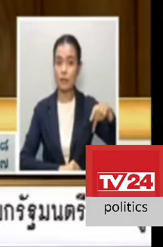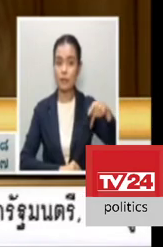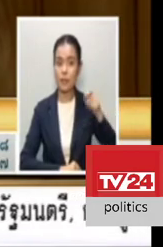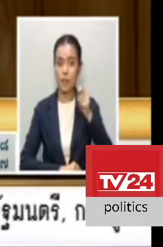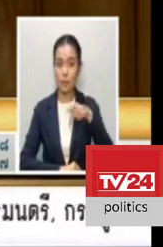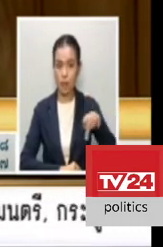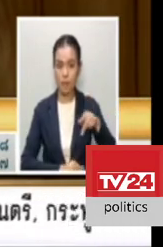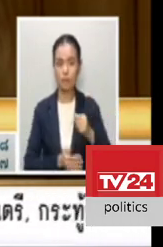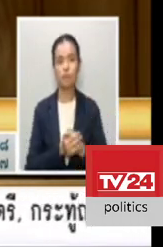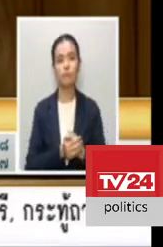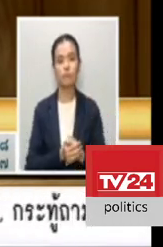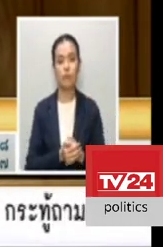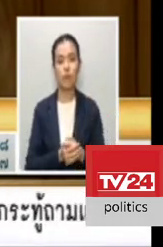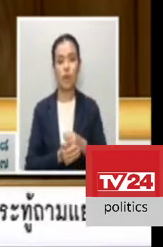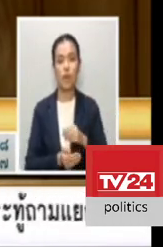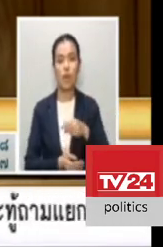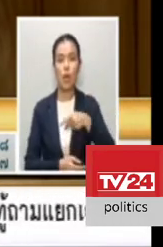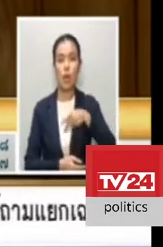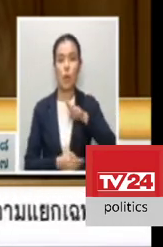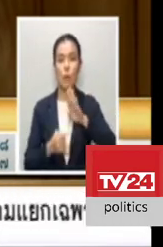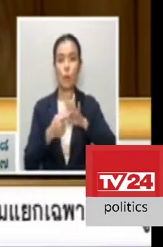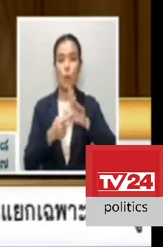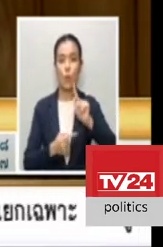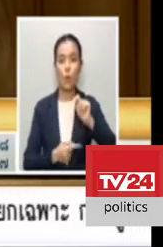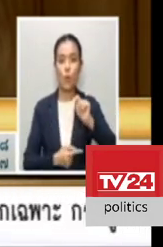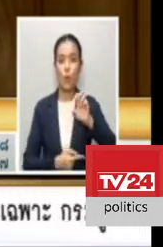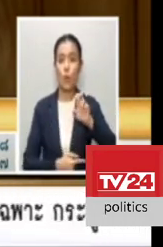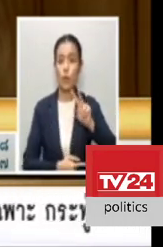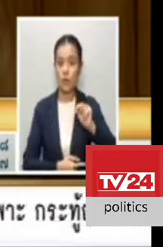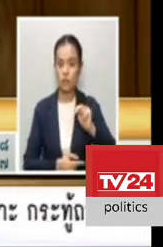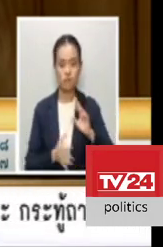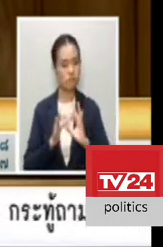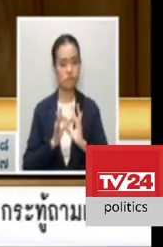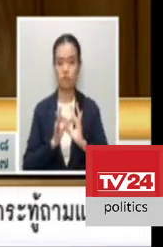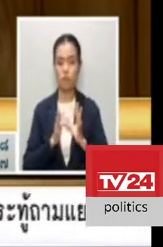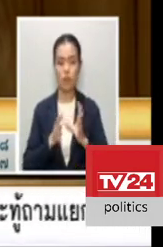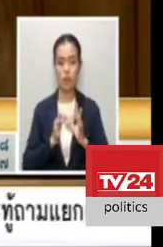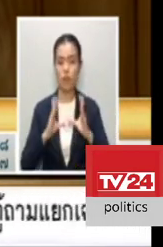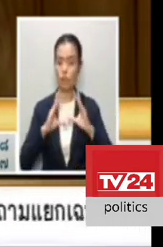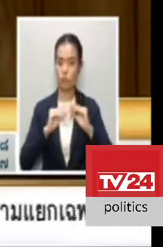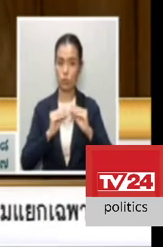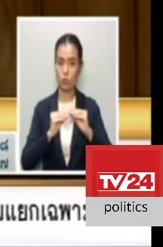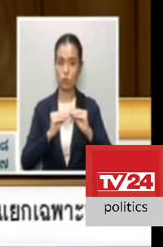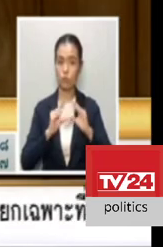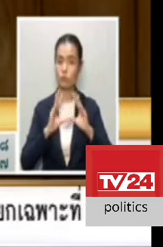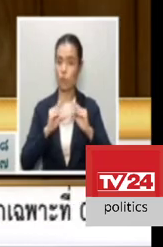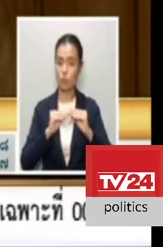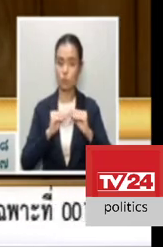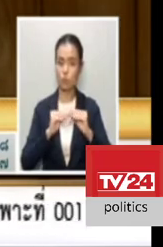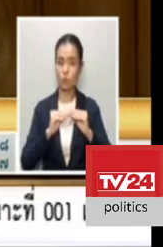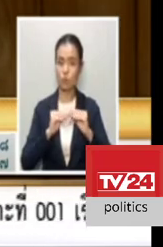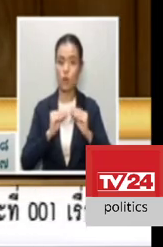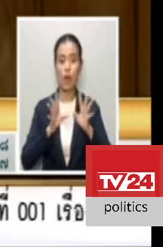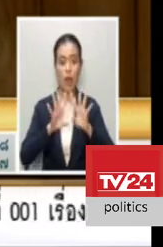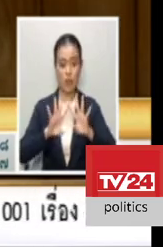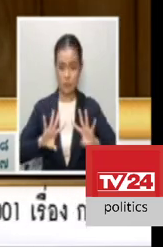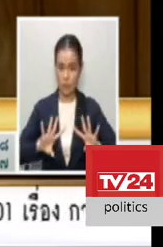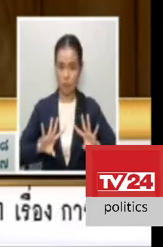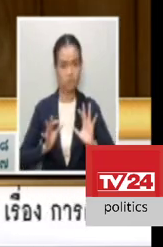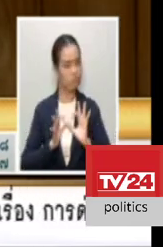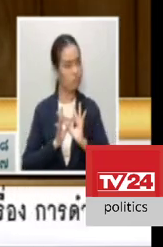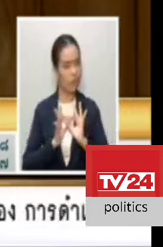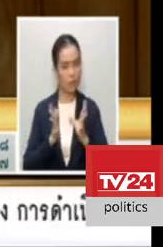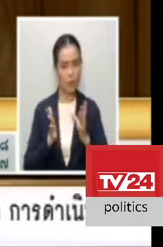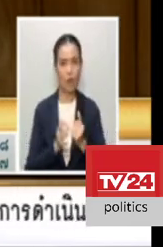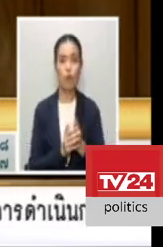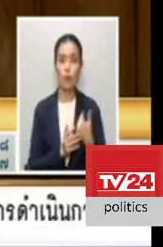ตินก็เช่นกันท่านปูตินจะไม่เกี่ยวข้องกับการประชุมอาเซียนสมิตที่